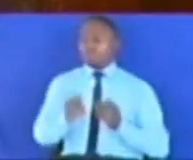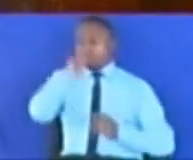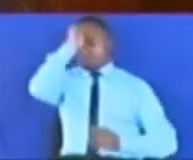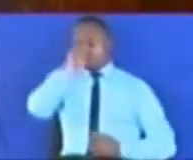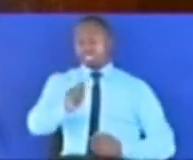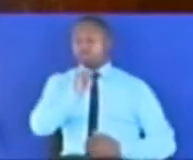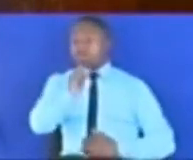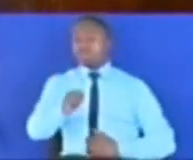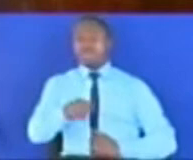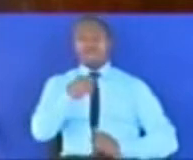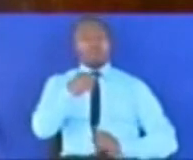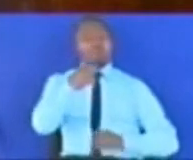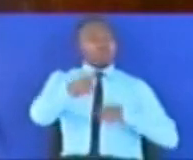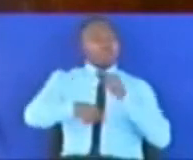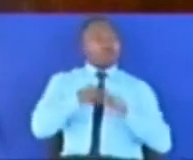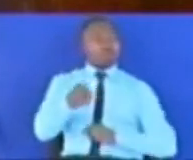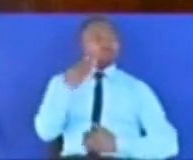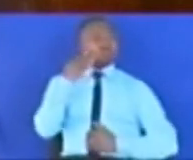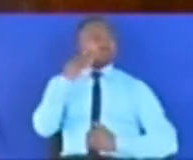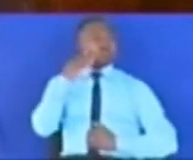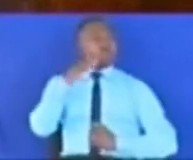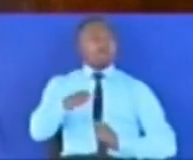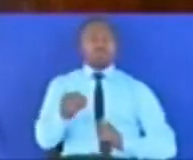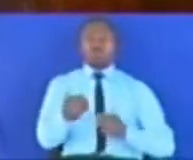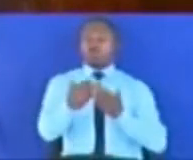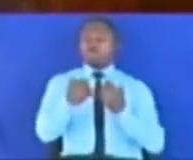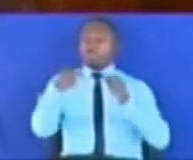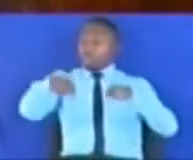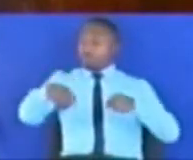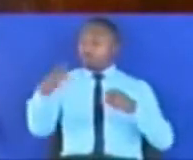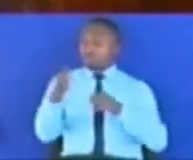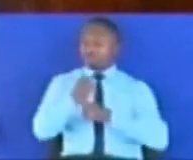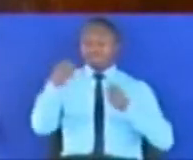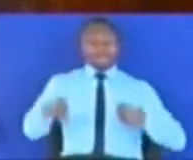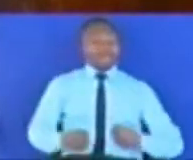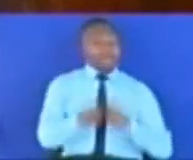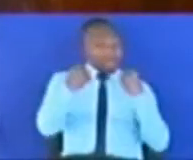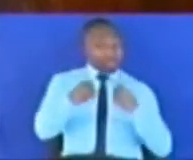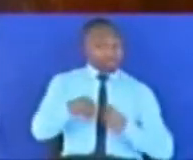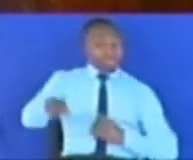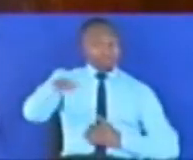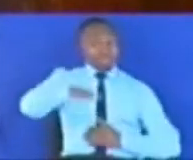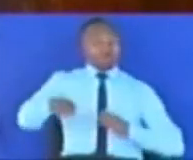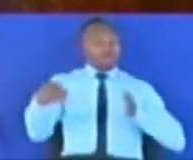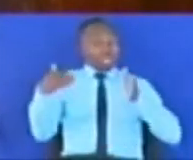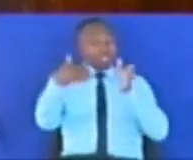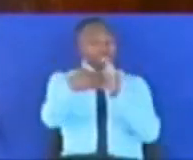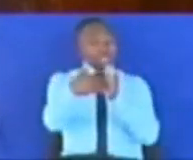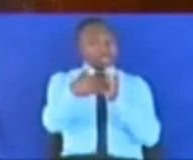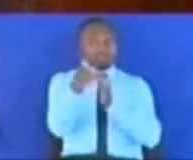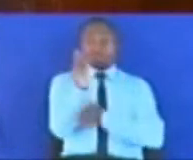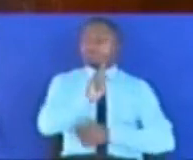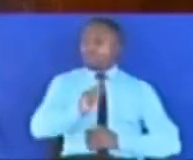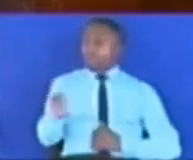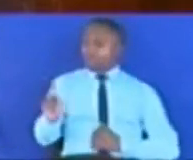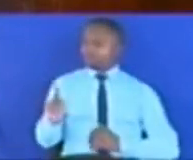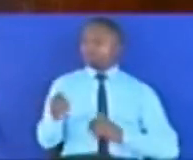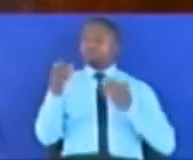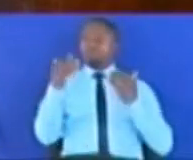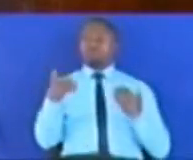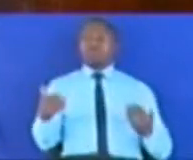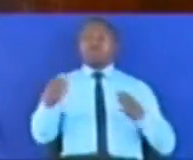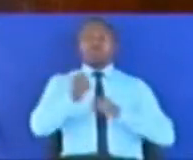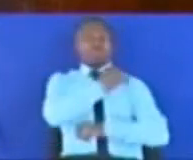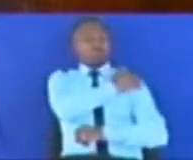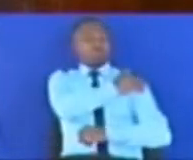Spika, huu mradi ni muhimu sana kwa sababu hii leo ukipata ajali katika maeneo ya Chalinze pale Kibaha, ina maana kupata